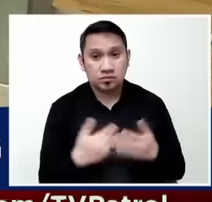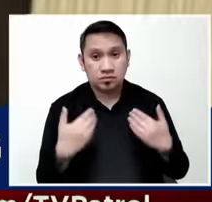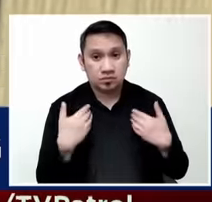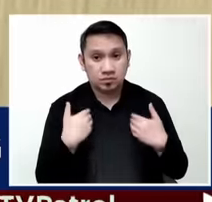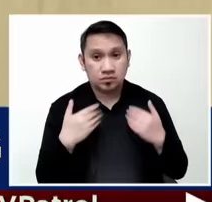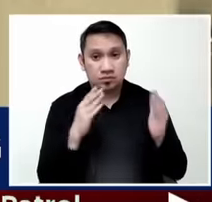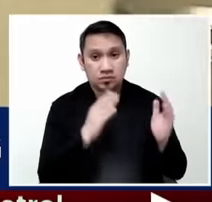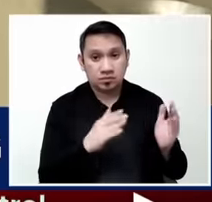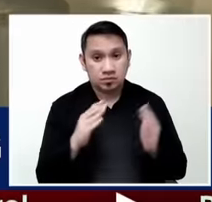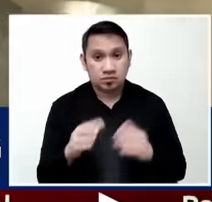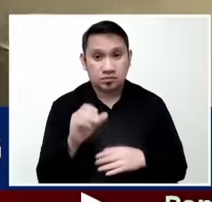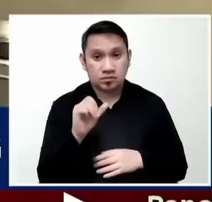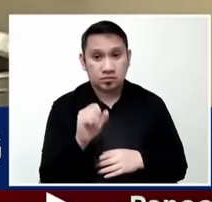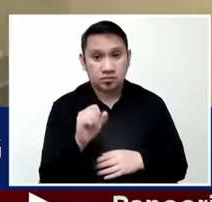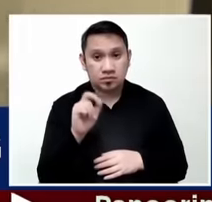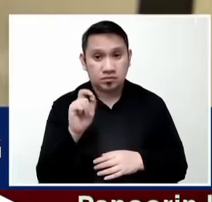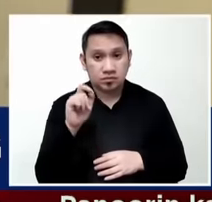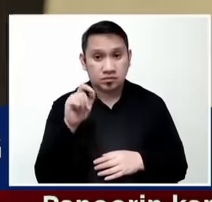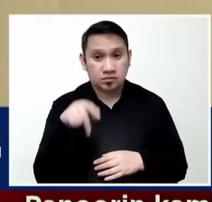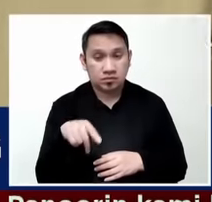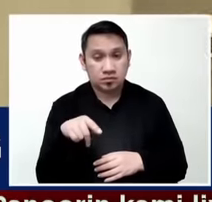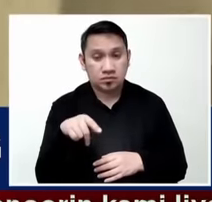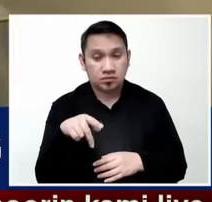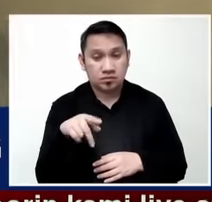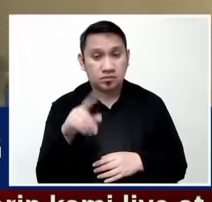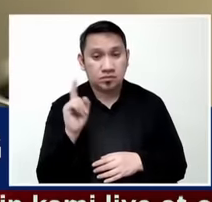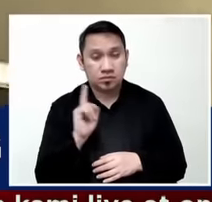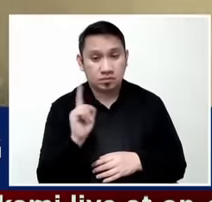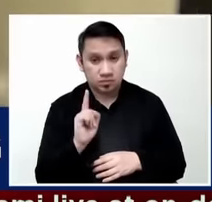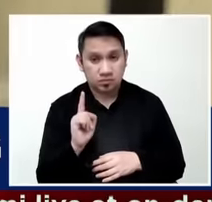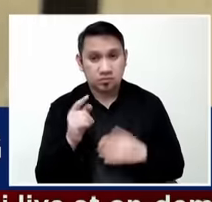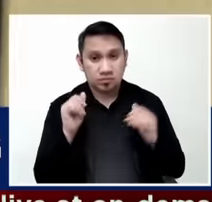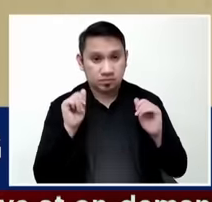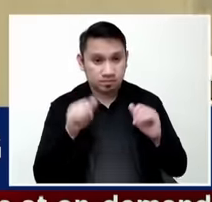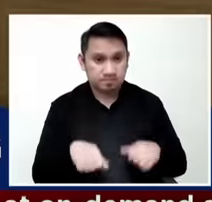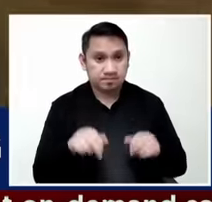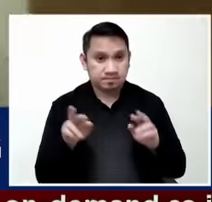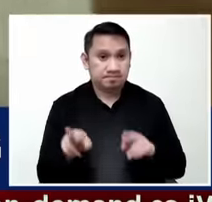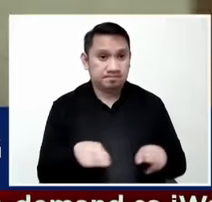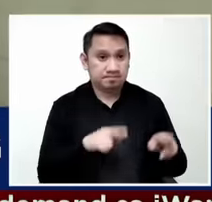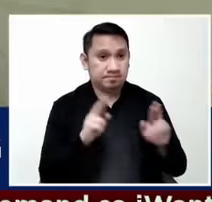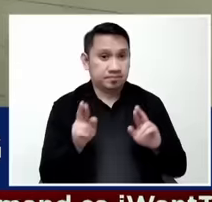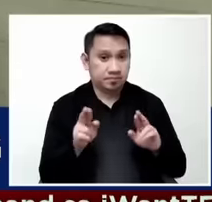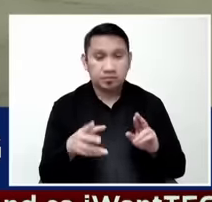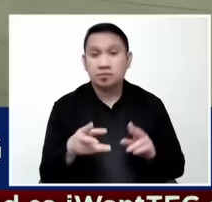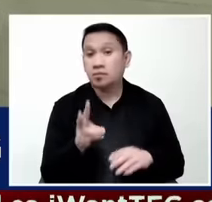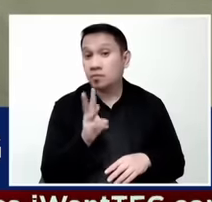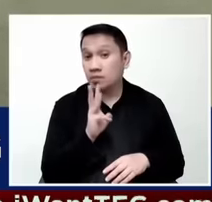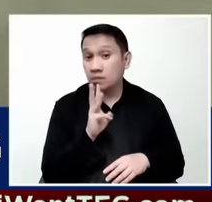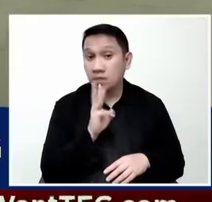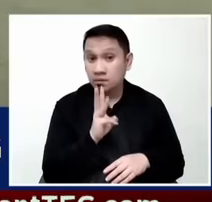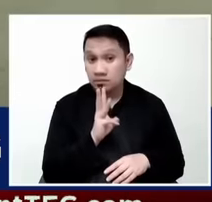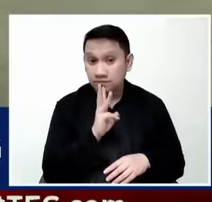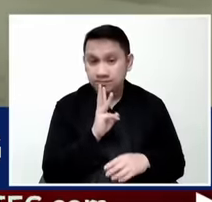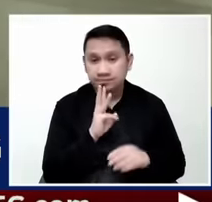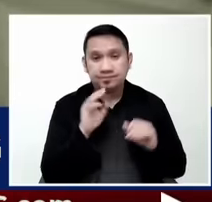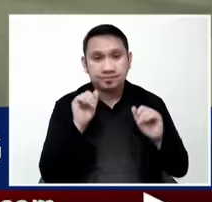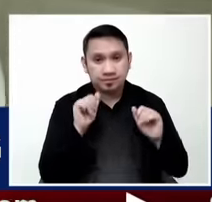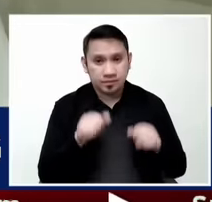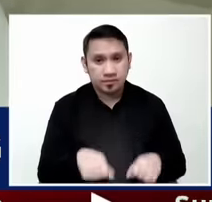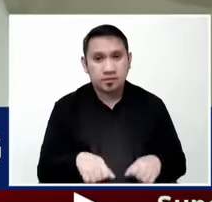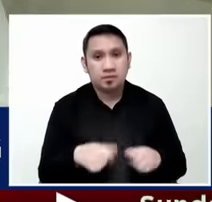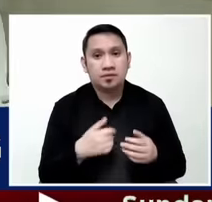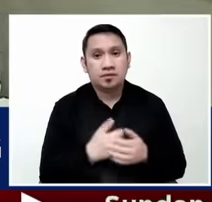say STP. So lahat ng STP namin ay nakakapag-recycle ng tubig. Dahil dito, malaking bagay